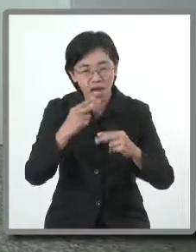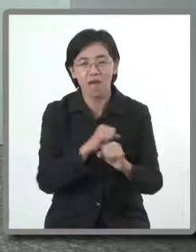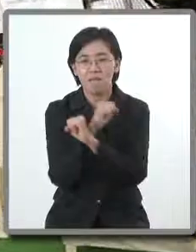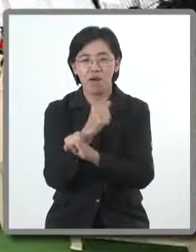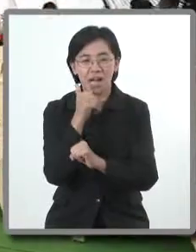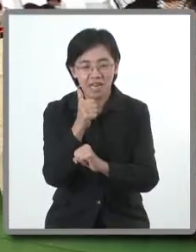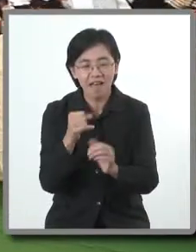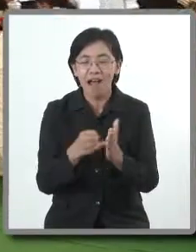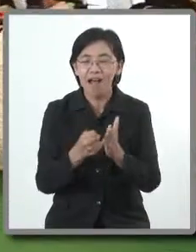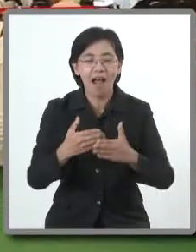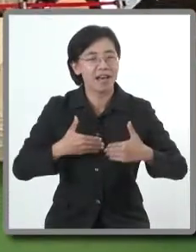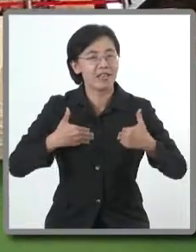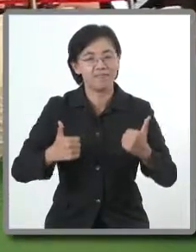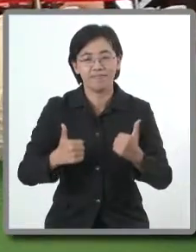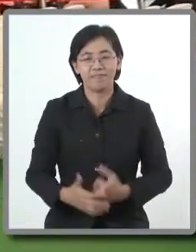ย ครับ